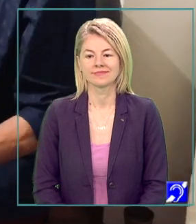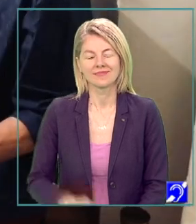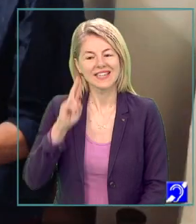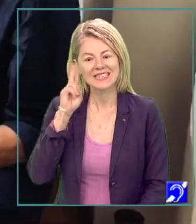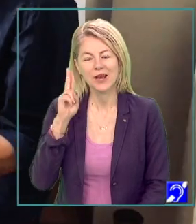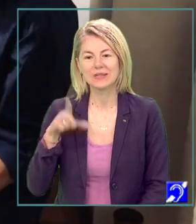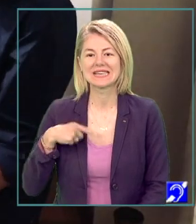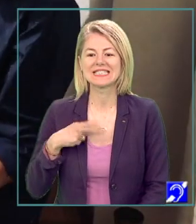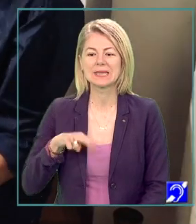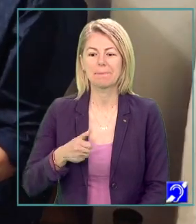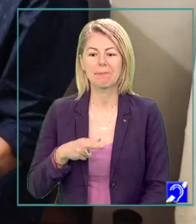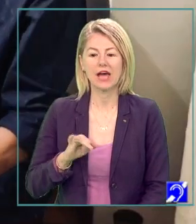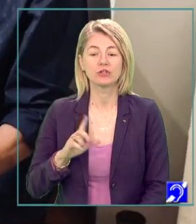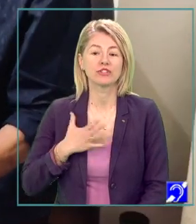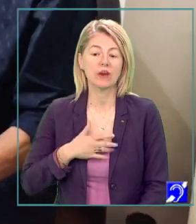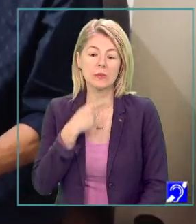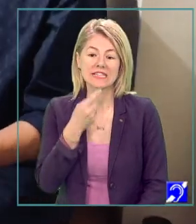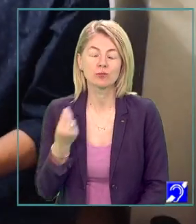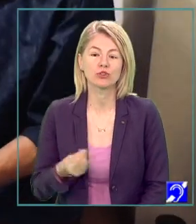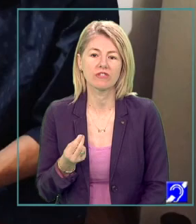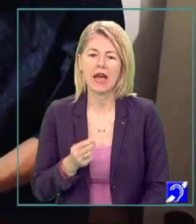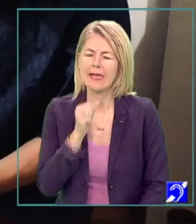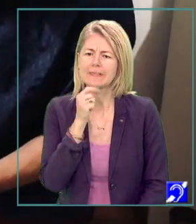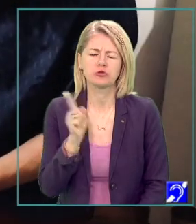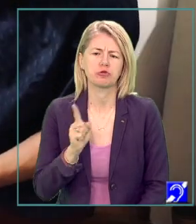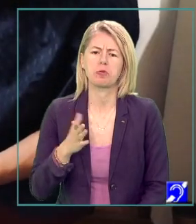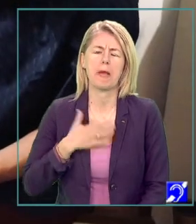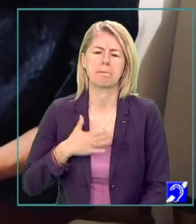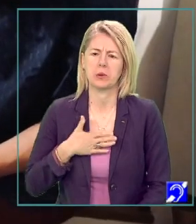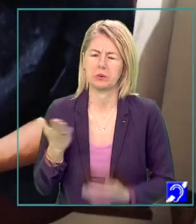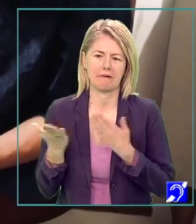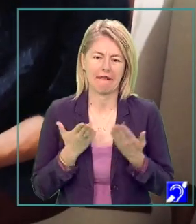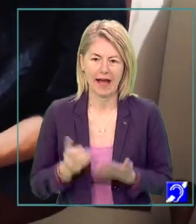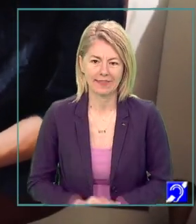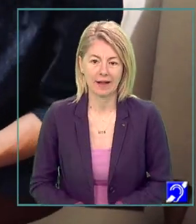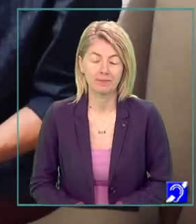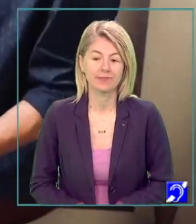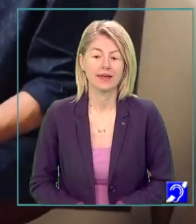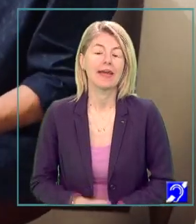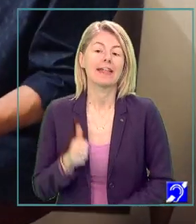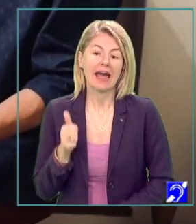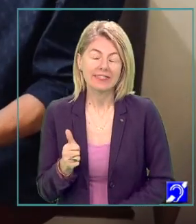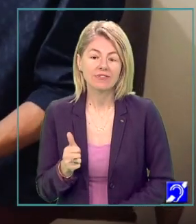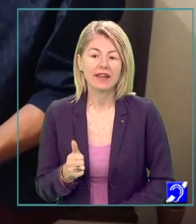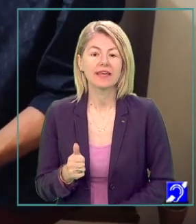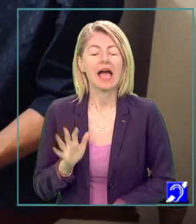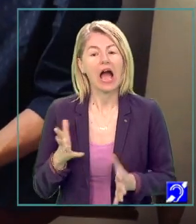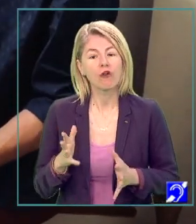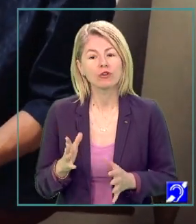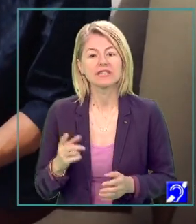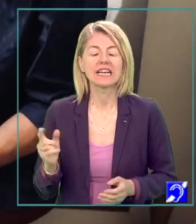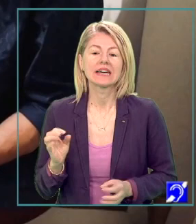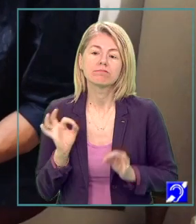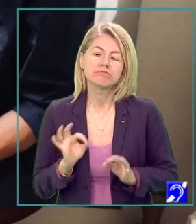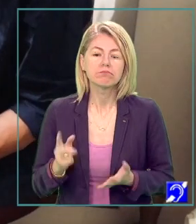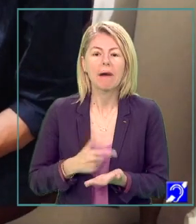Salut, sunt Marius Constantinescu și am să-ți fac o mărturisire. Niciodată nu m-am dat în vânt după școală. E adevărat însă că au fost